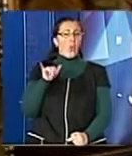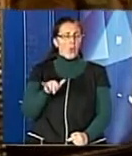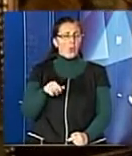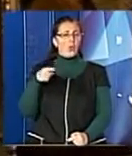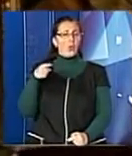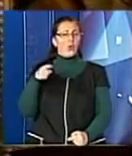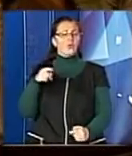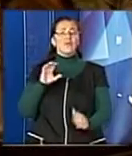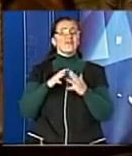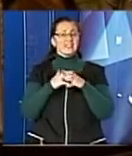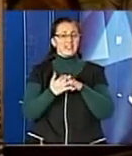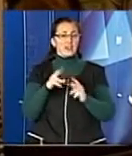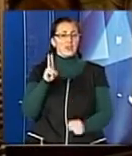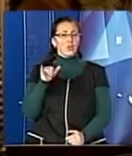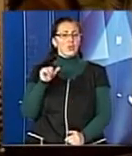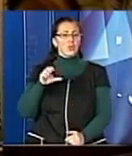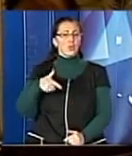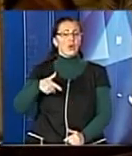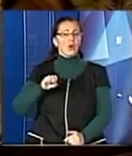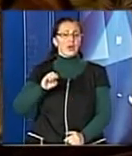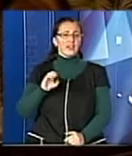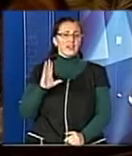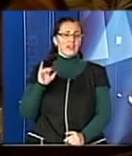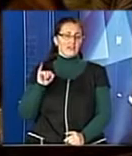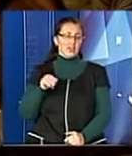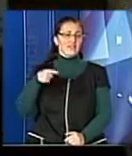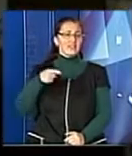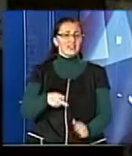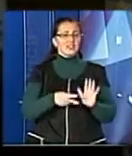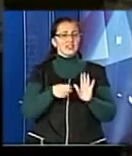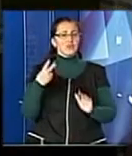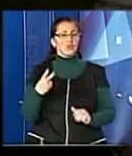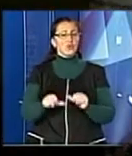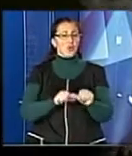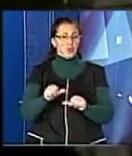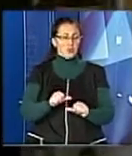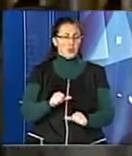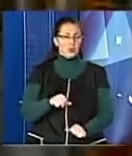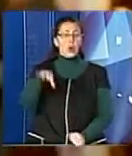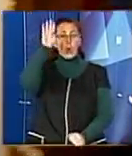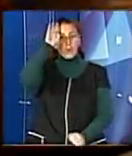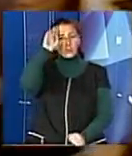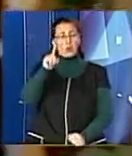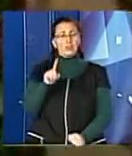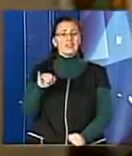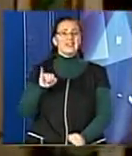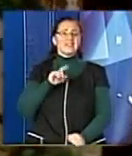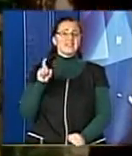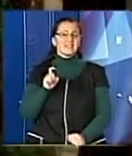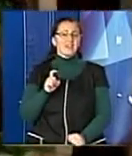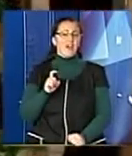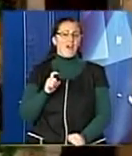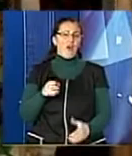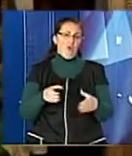в селі Кугаєві року 1702. Богдан Зятик – один із членів ініціативної групи.